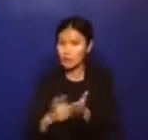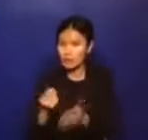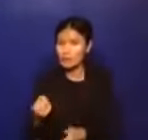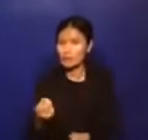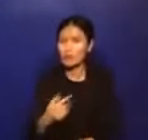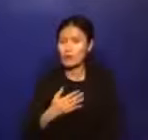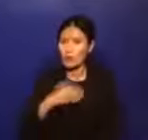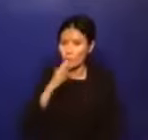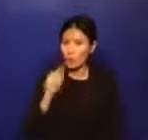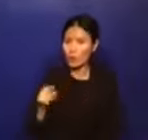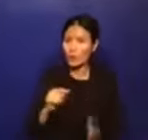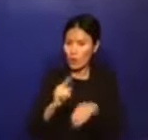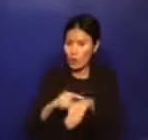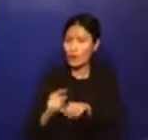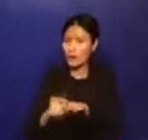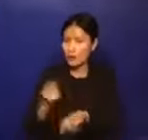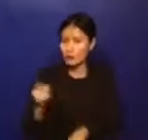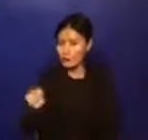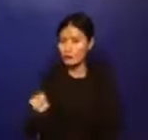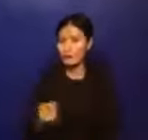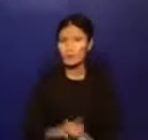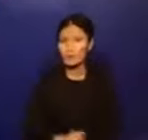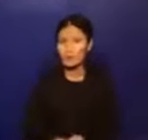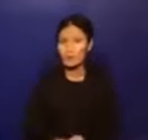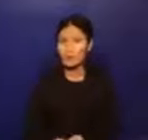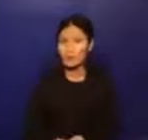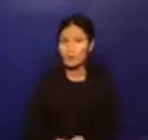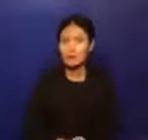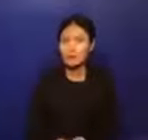ผมพูดปุ๊บเดินทันทีนะครับขอบพระคุณครับ